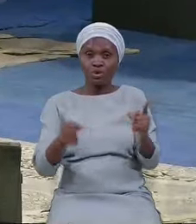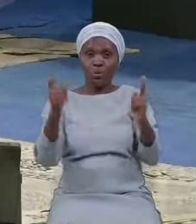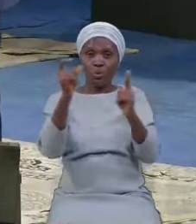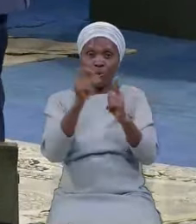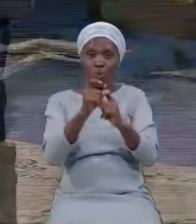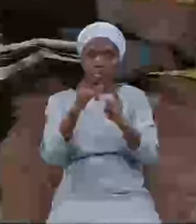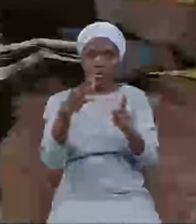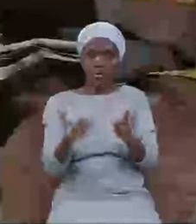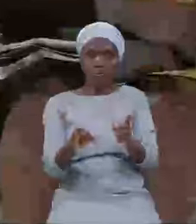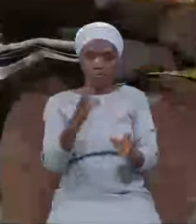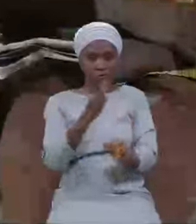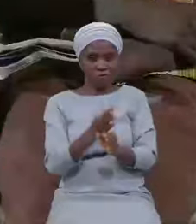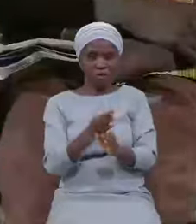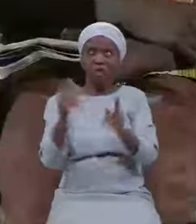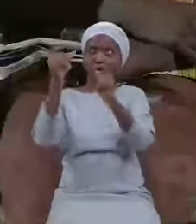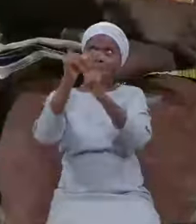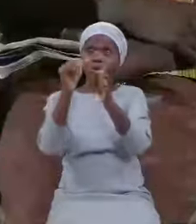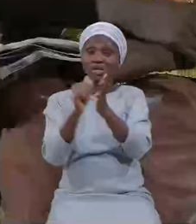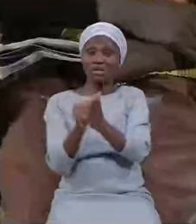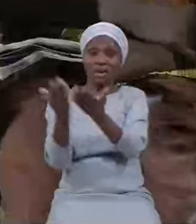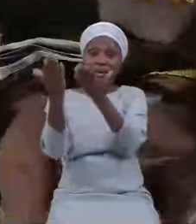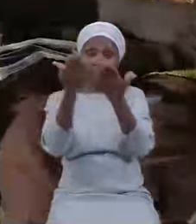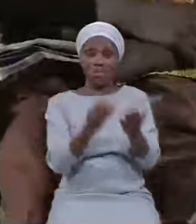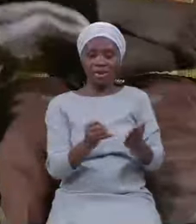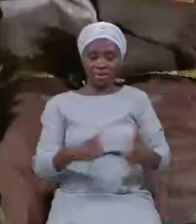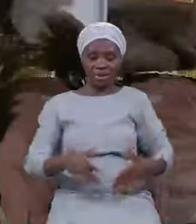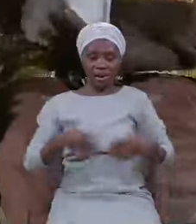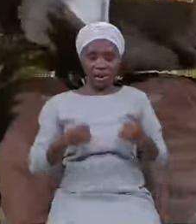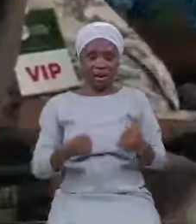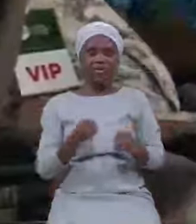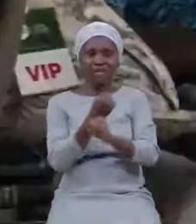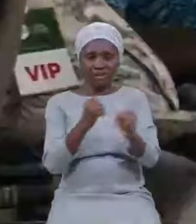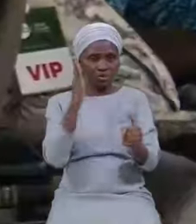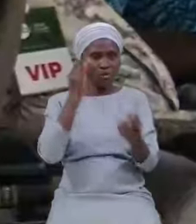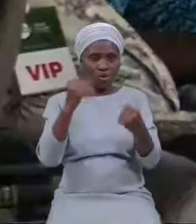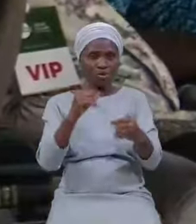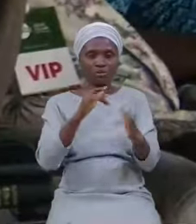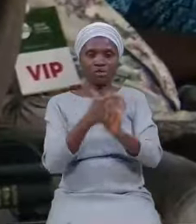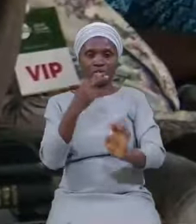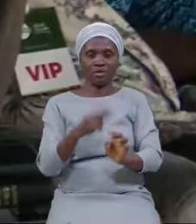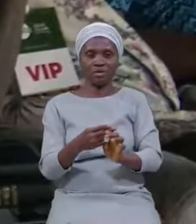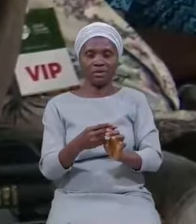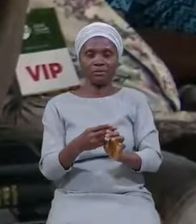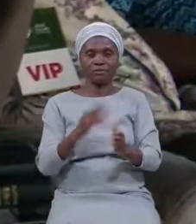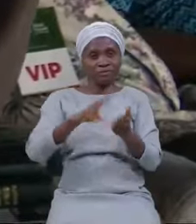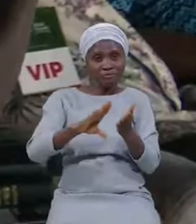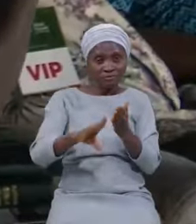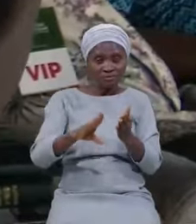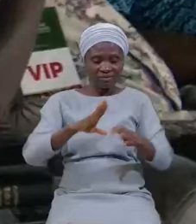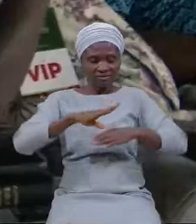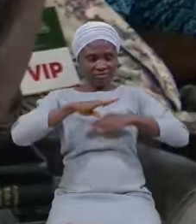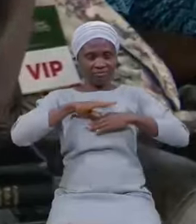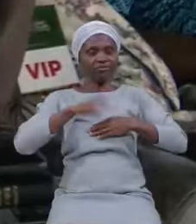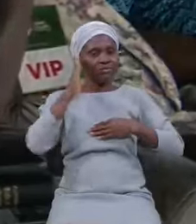parviendra. La délivrance te parviendra. La satisfaction te parviendra.